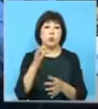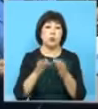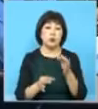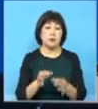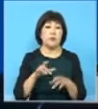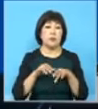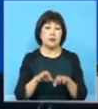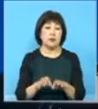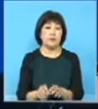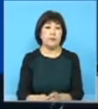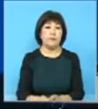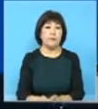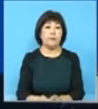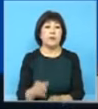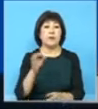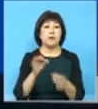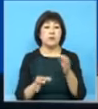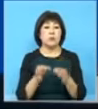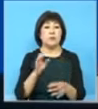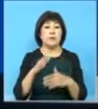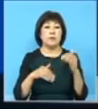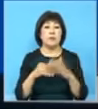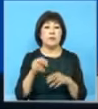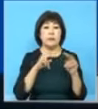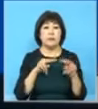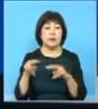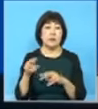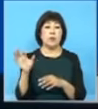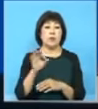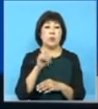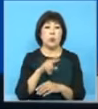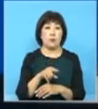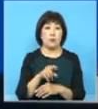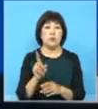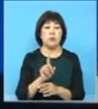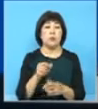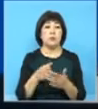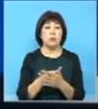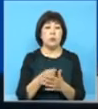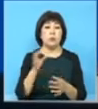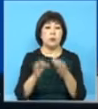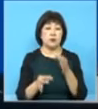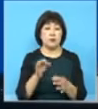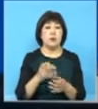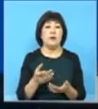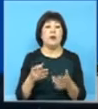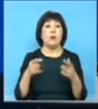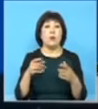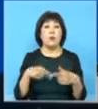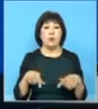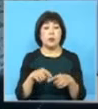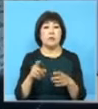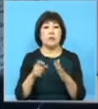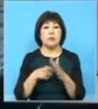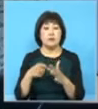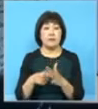производства. Судебная практика свидетельствует о том, что в ходе досудебного производства органами уголовного преследования допускаются